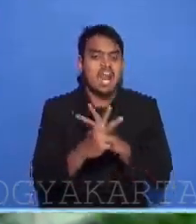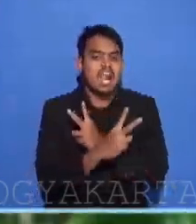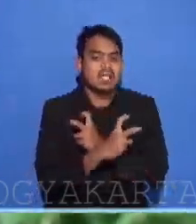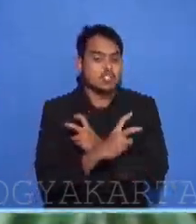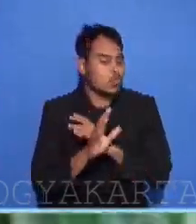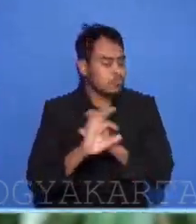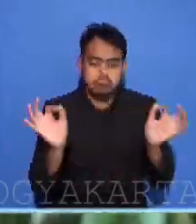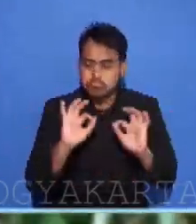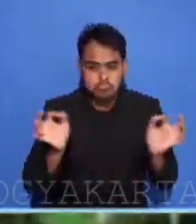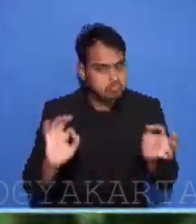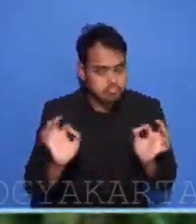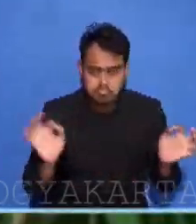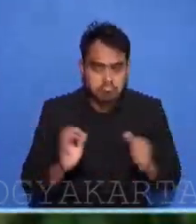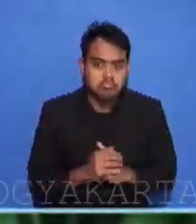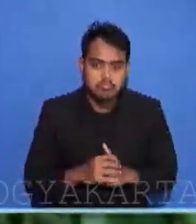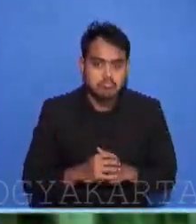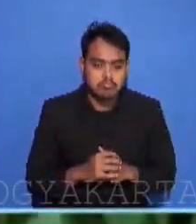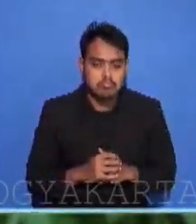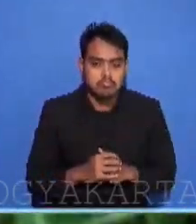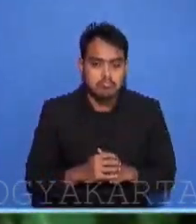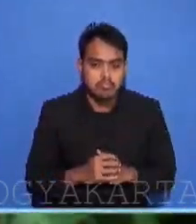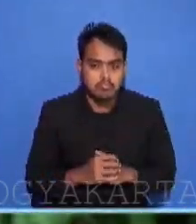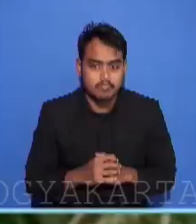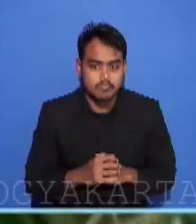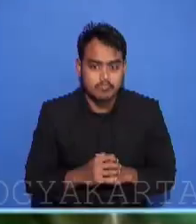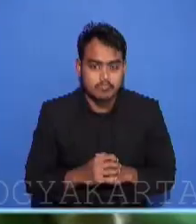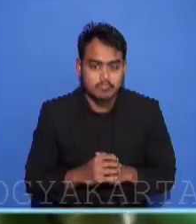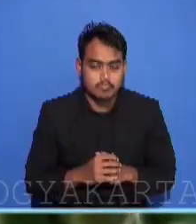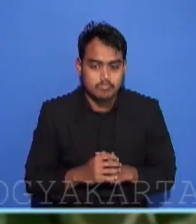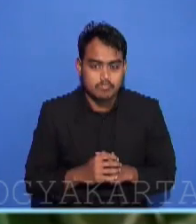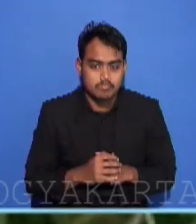utawi kimia mekaten Adi nugroholan Wendy Wicaksono asung pawartos